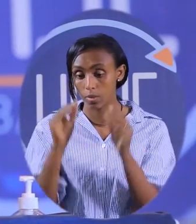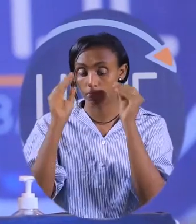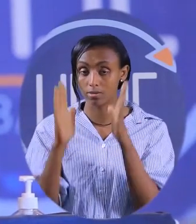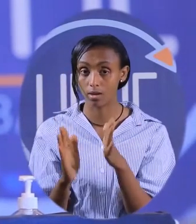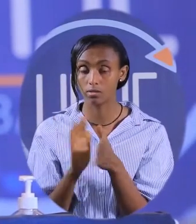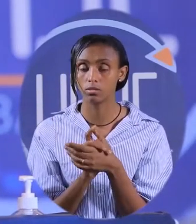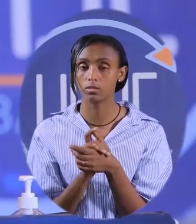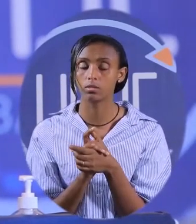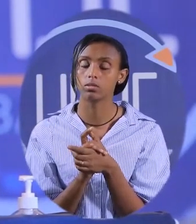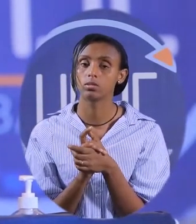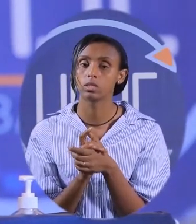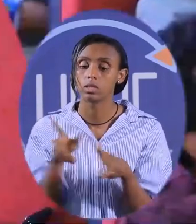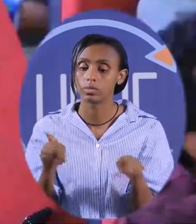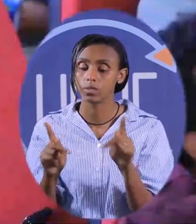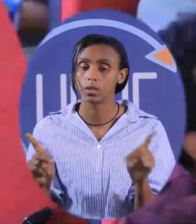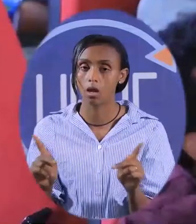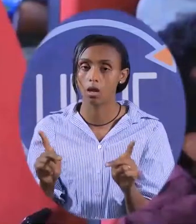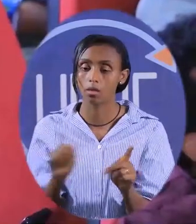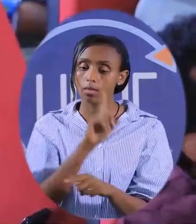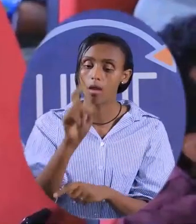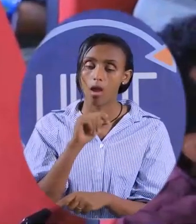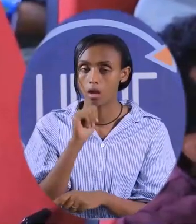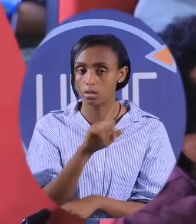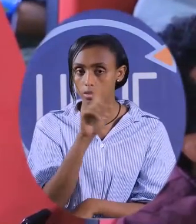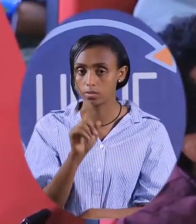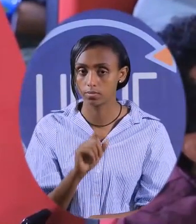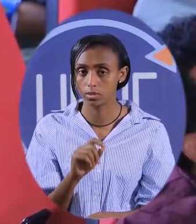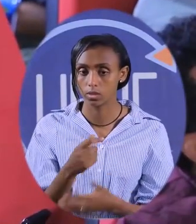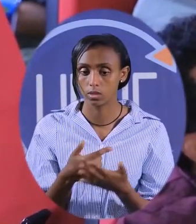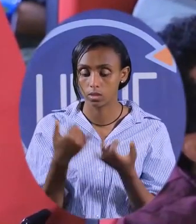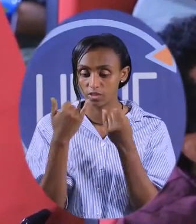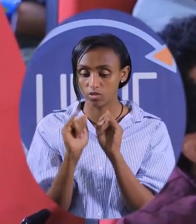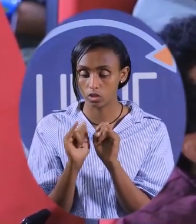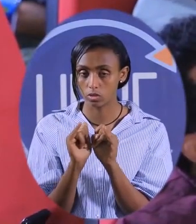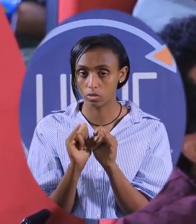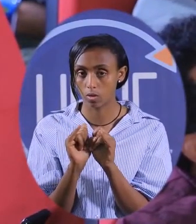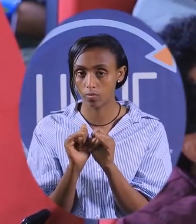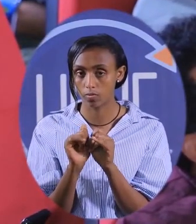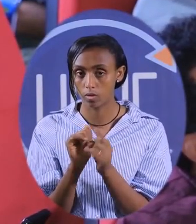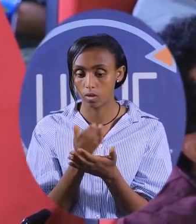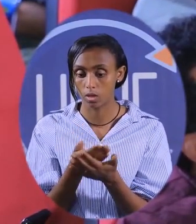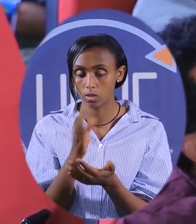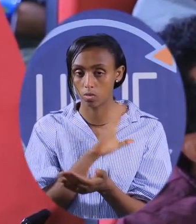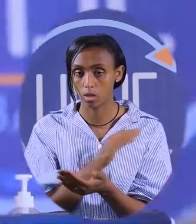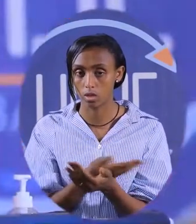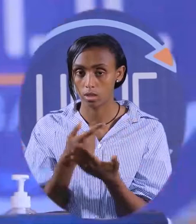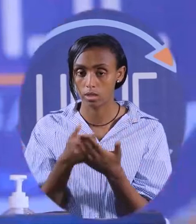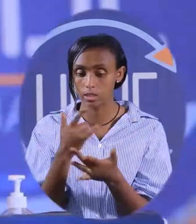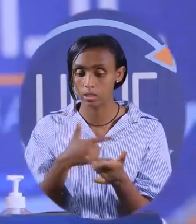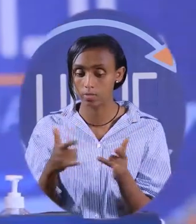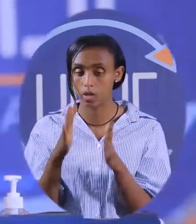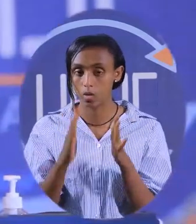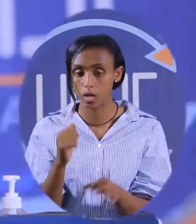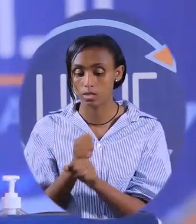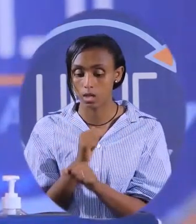መምህራንን ከግብርና ባለሙያ በፊት ተጠያቂ አላደርግም። ዲቪዥን ኦፍ ሌቨር የሚባል ነገር አለ። የምንነጋገረው ስለ ዘመናዊ አሰራር